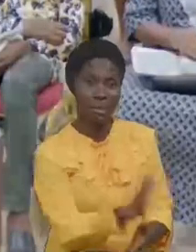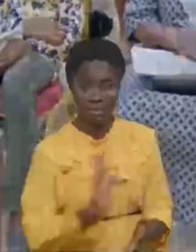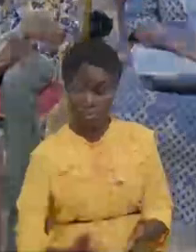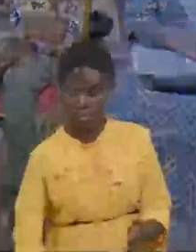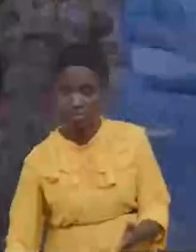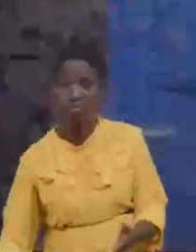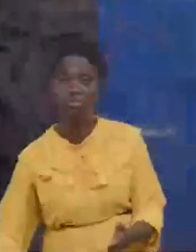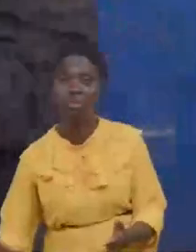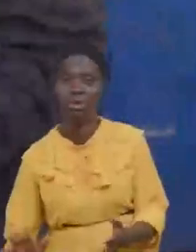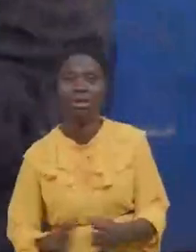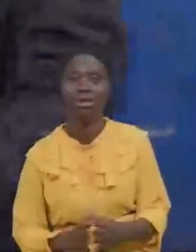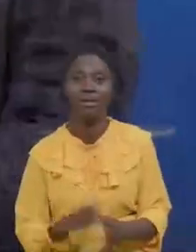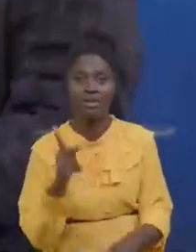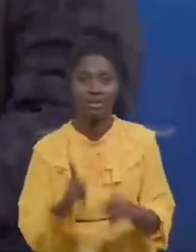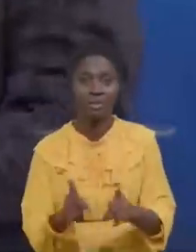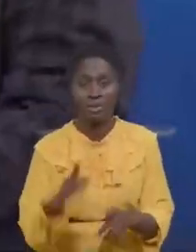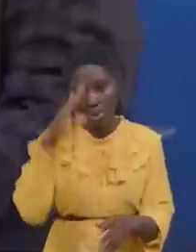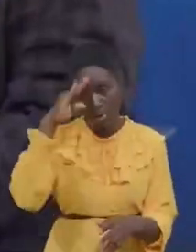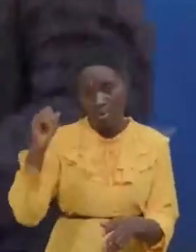progéniture, leur descendance,